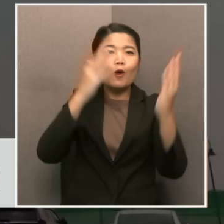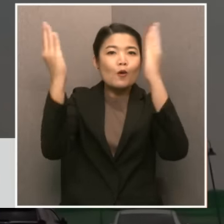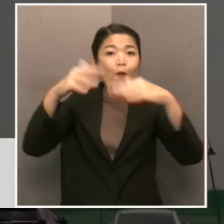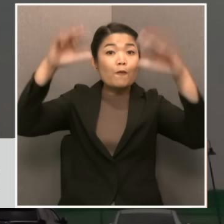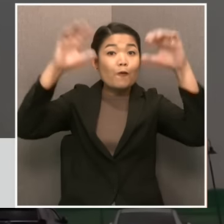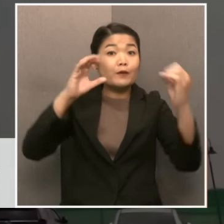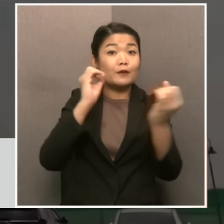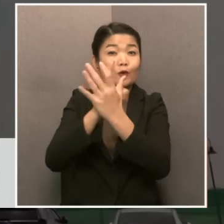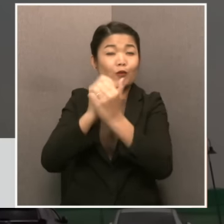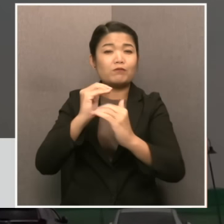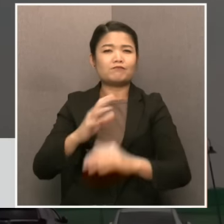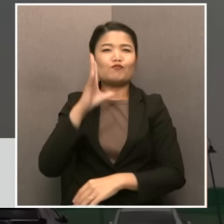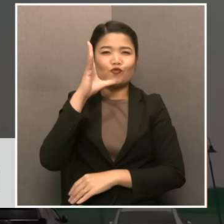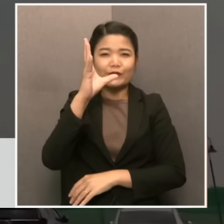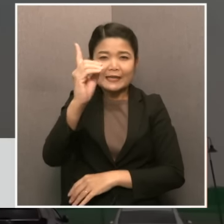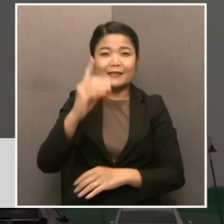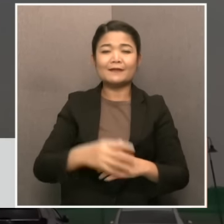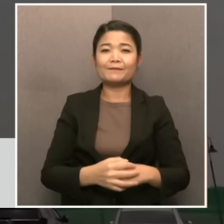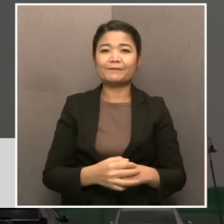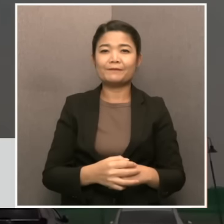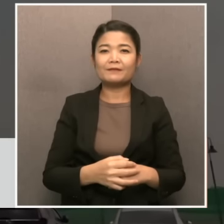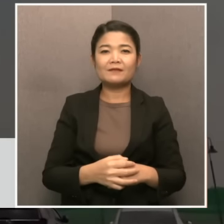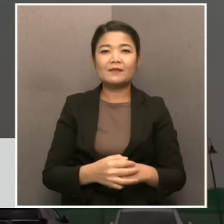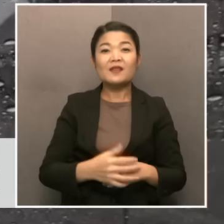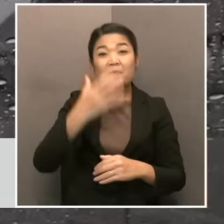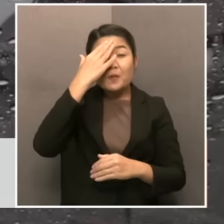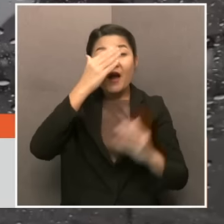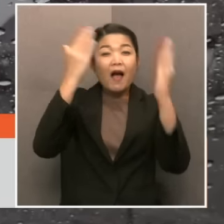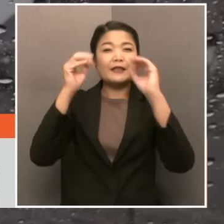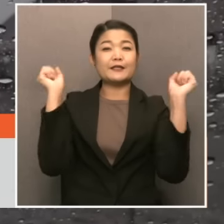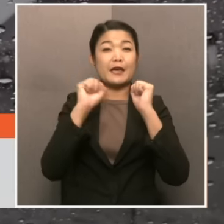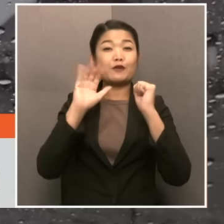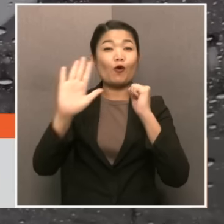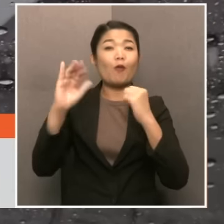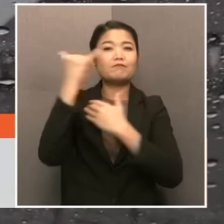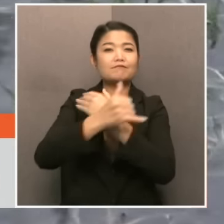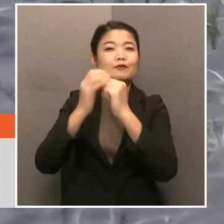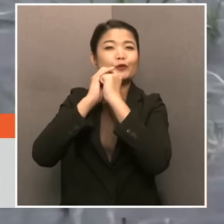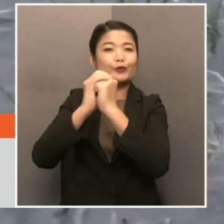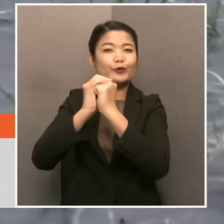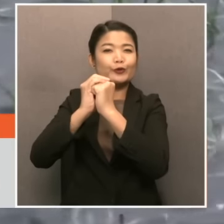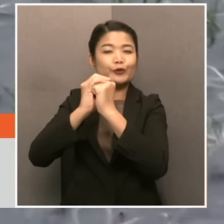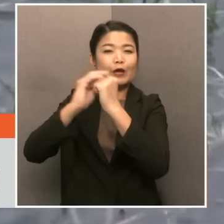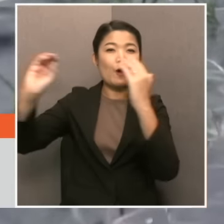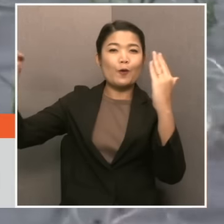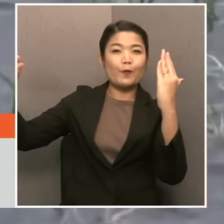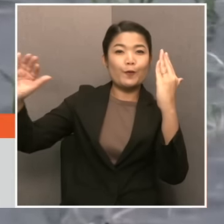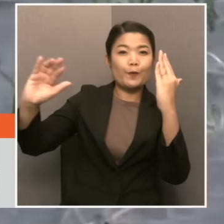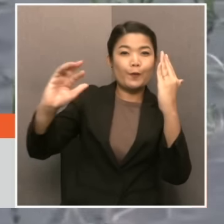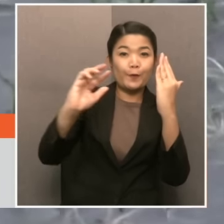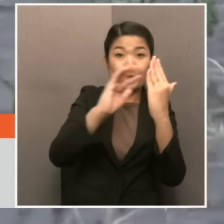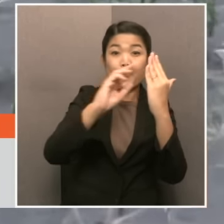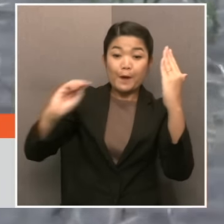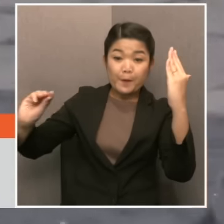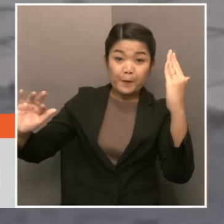ทบไปจนถึงวันพรุ่งนี้โดยมีปัจจัยจากมวลอากาศเย็นจากประเทศจีนปกคลุมภาคตะวันออกเฉียงเหนือและทะเลจีน